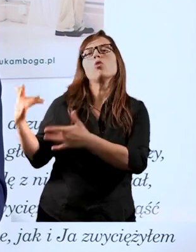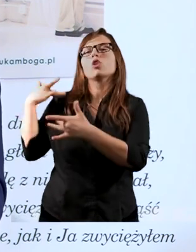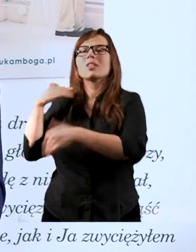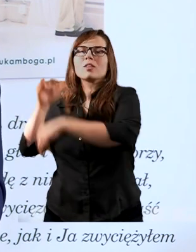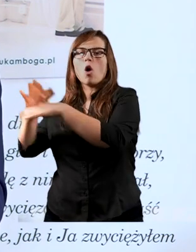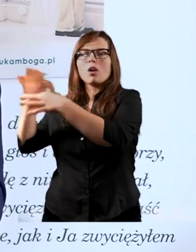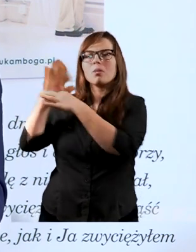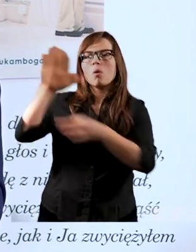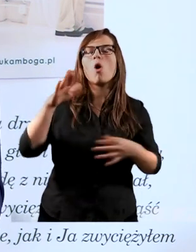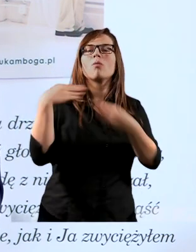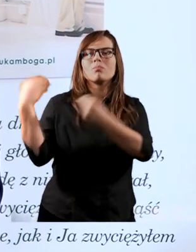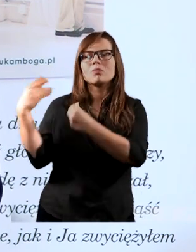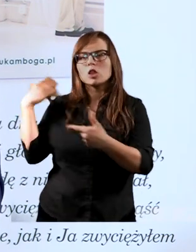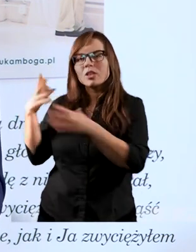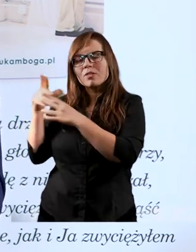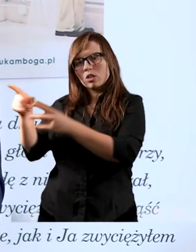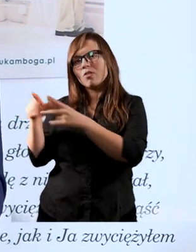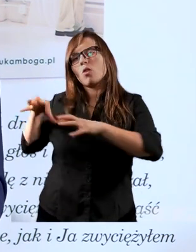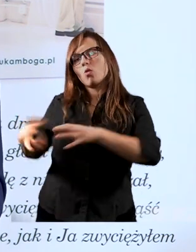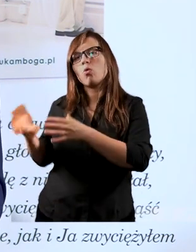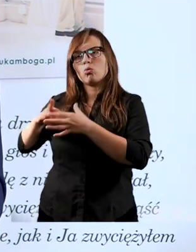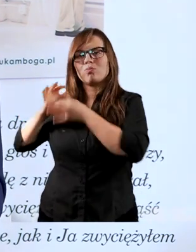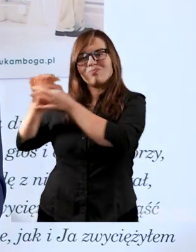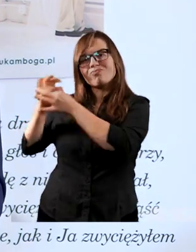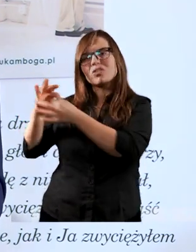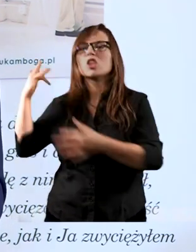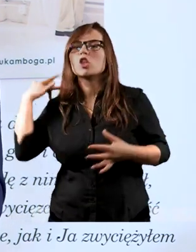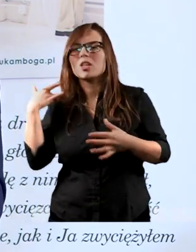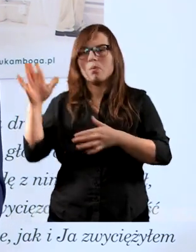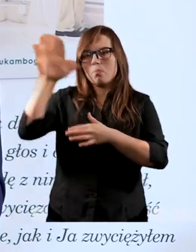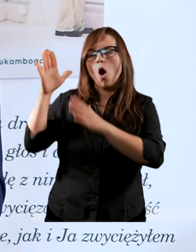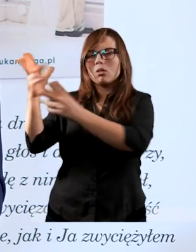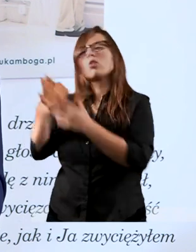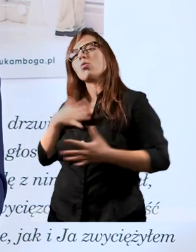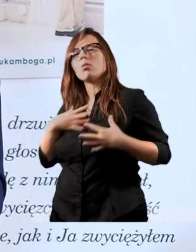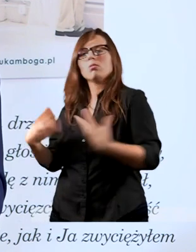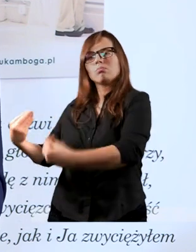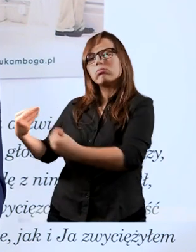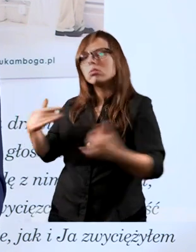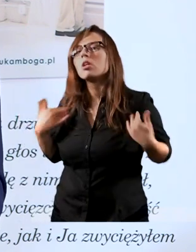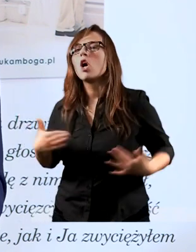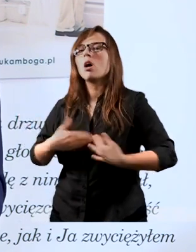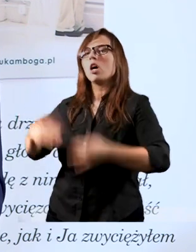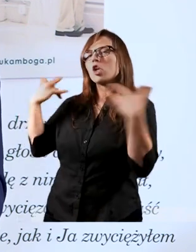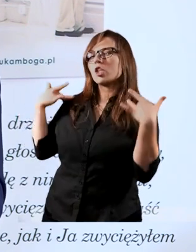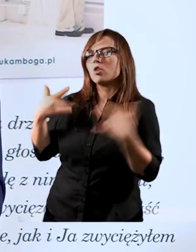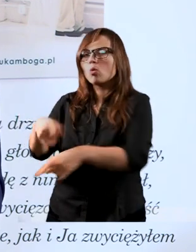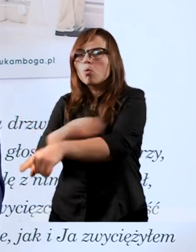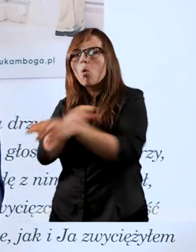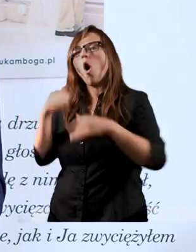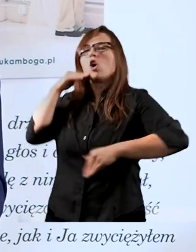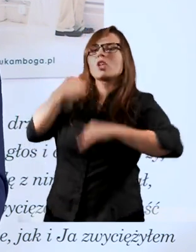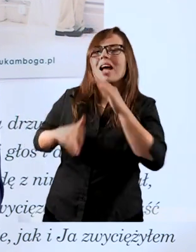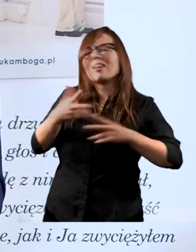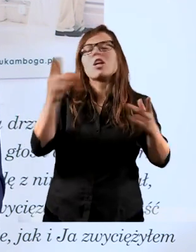komfort życia, zdrowie tej grupy, którzy się trzymają Bożych biblijnych zasad, będą żyć dłużej, zdrowiej i